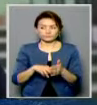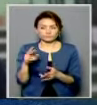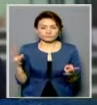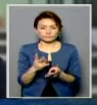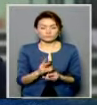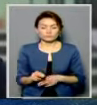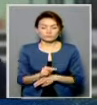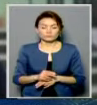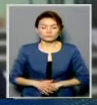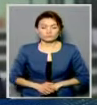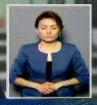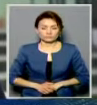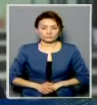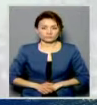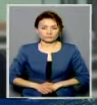объектов.